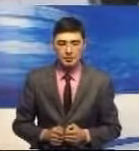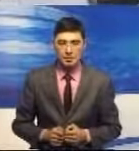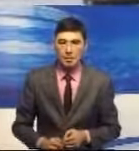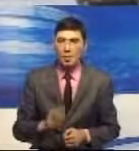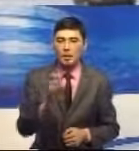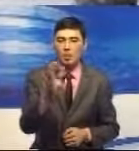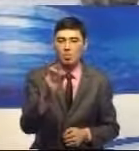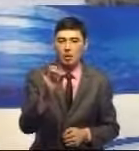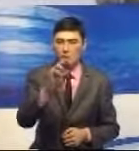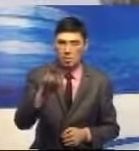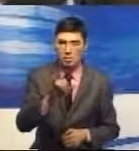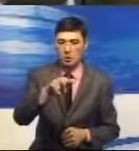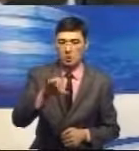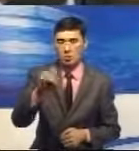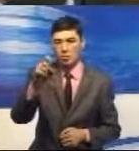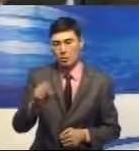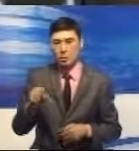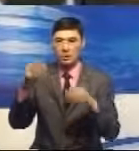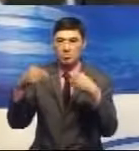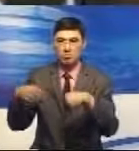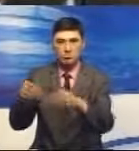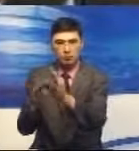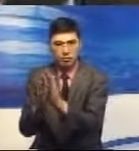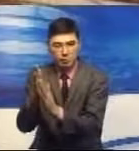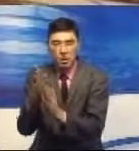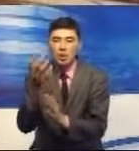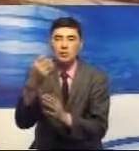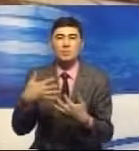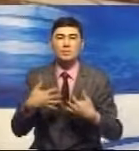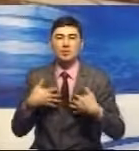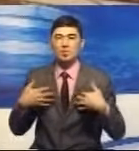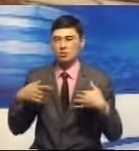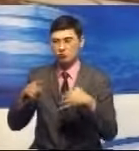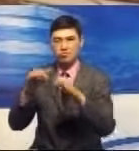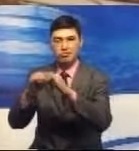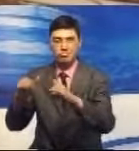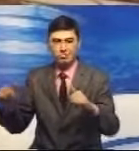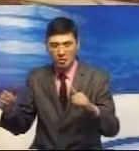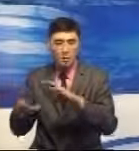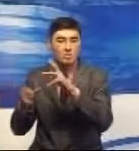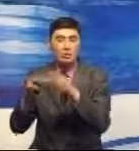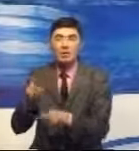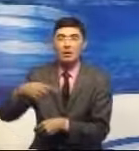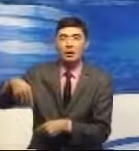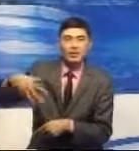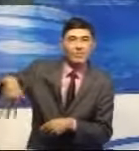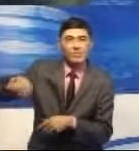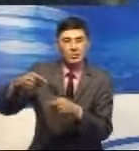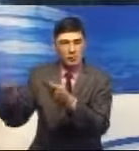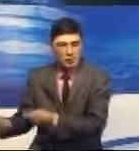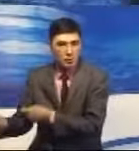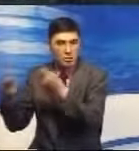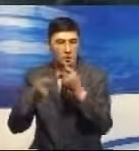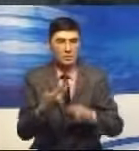мал шаруашылығы қатар дамыған аудандардың бірі. Бұл жолы жәрмекеге аудандағы ауылдық округтердің шаруа қожалықтарынан 3